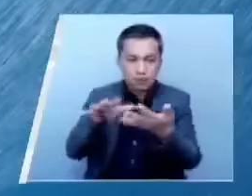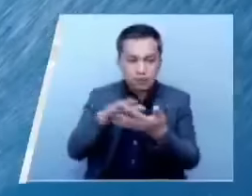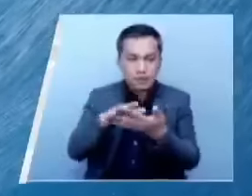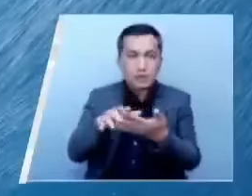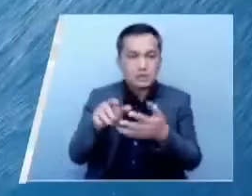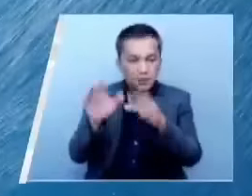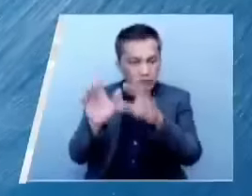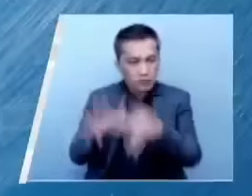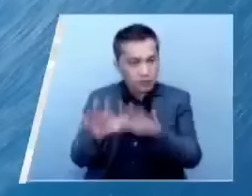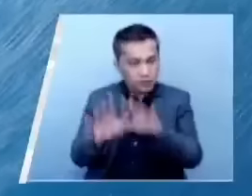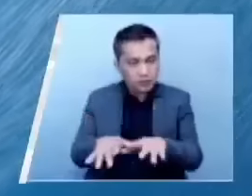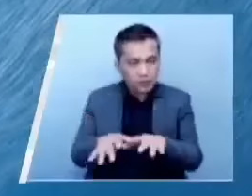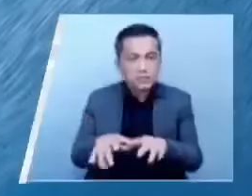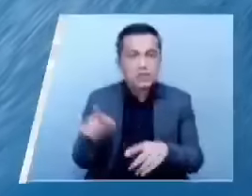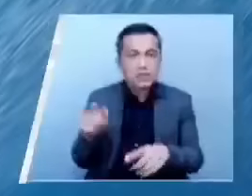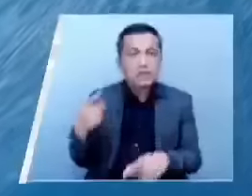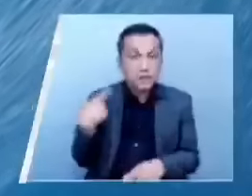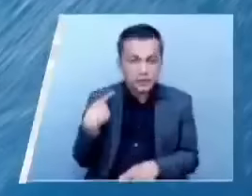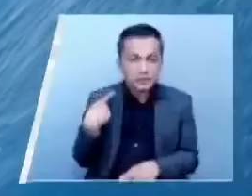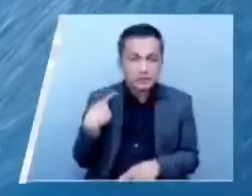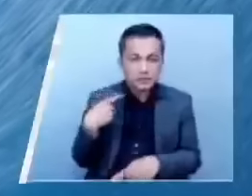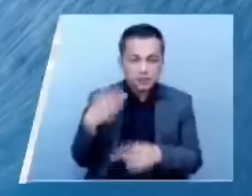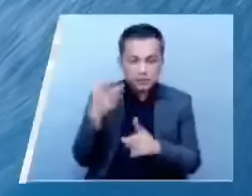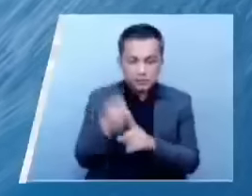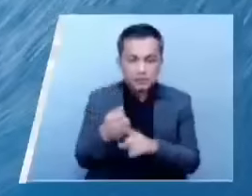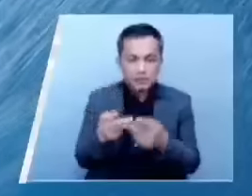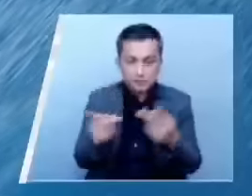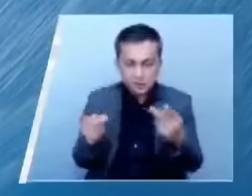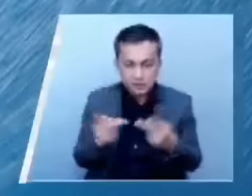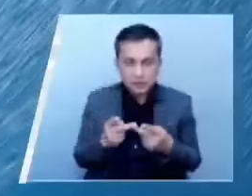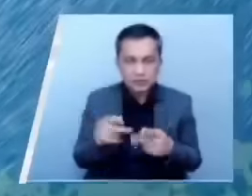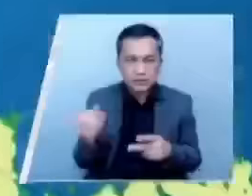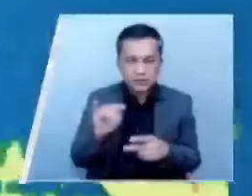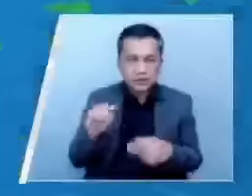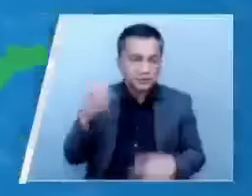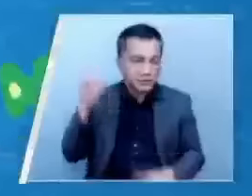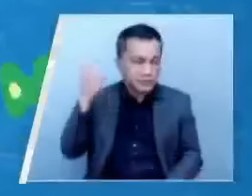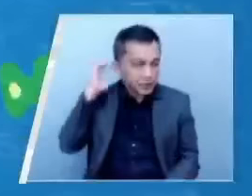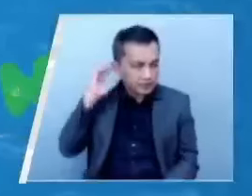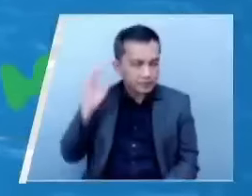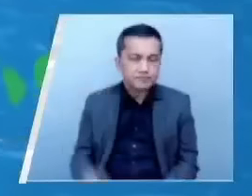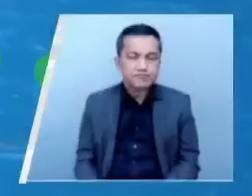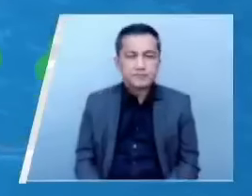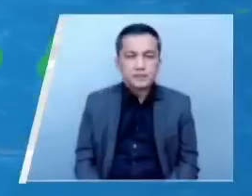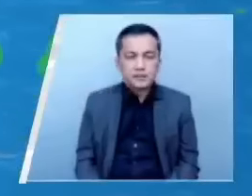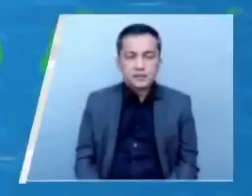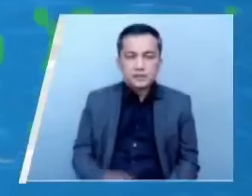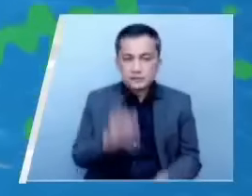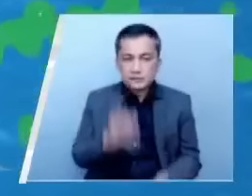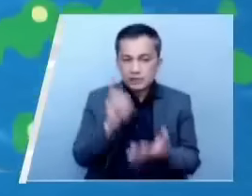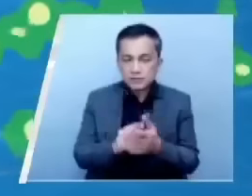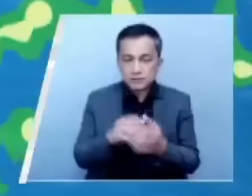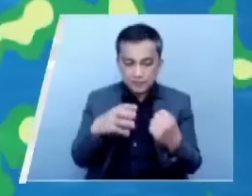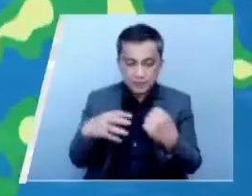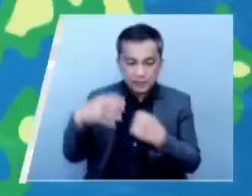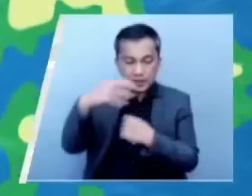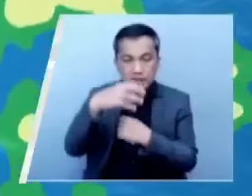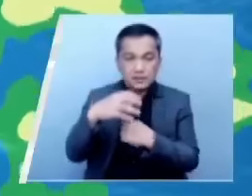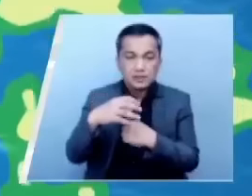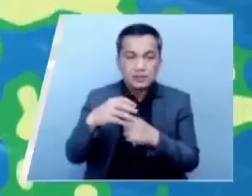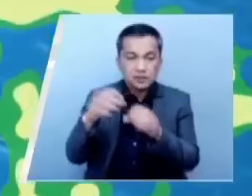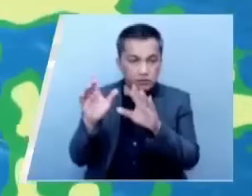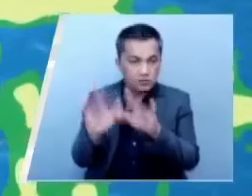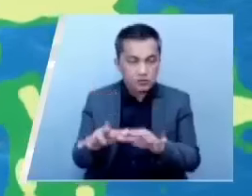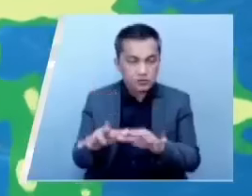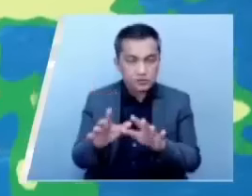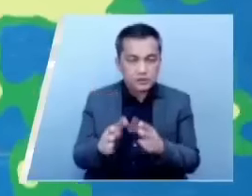ang mararanasan sa mga apektadong lugar gaya po ng Mindanao. Base sa datos ng Metro Weather, uulanin pa rin ang malaking